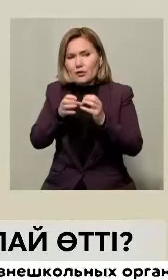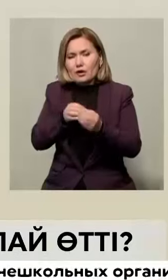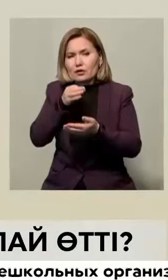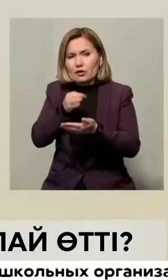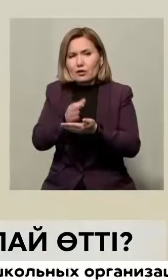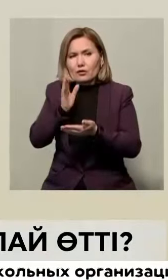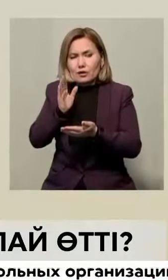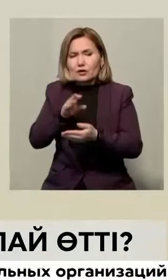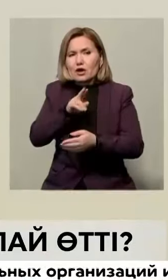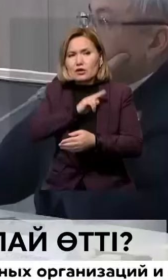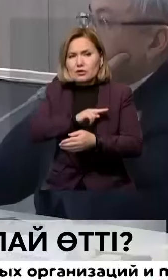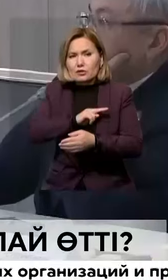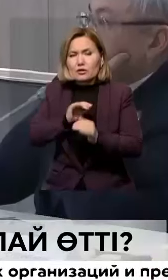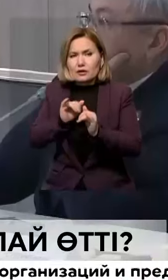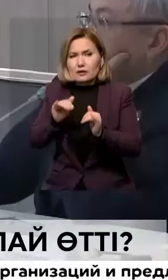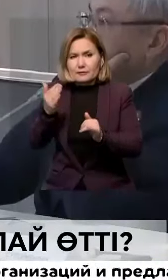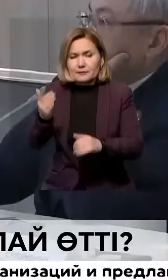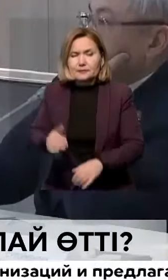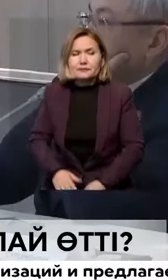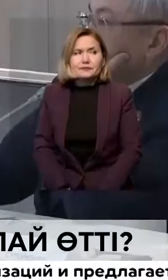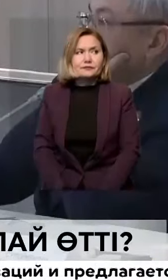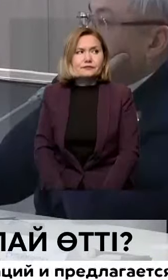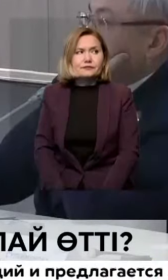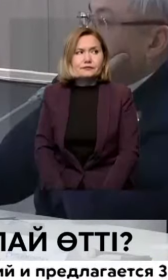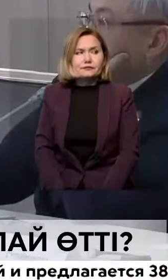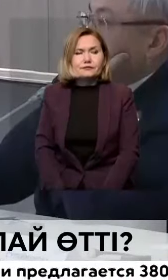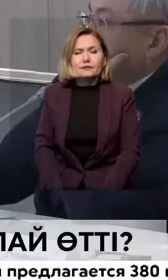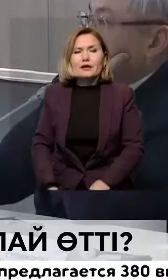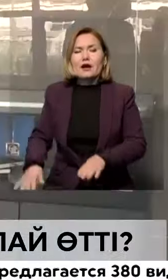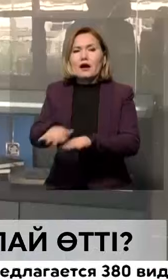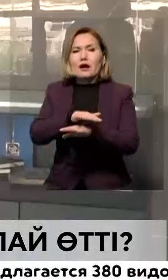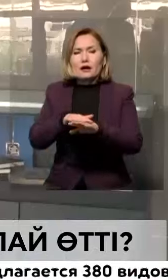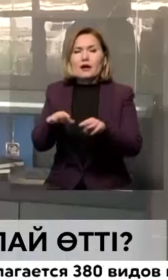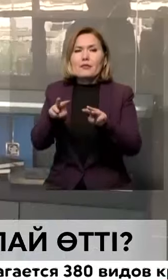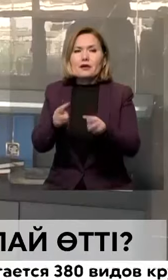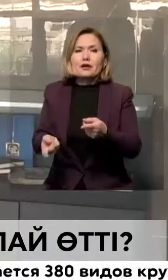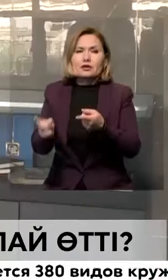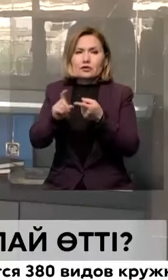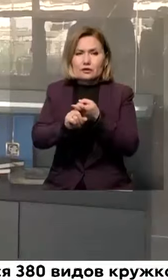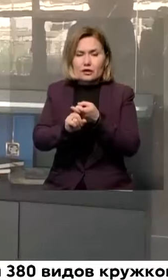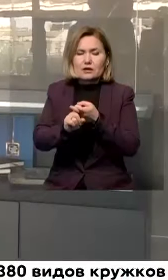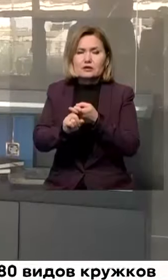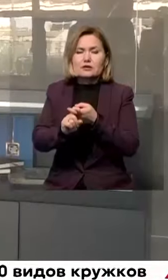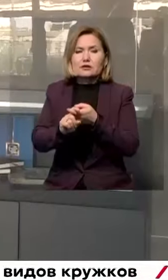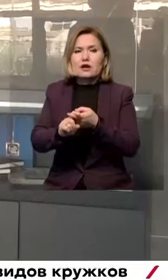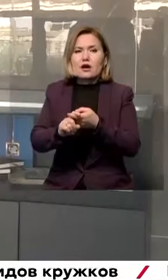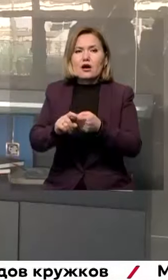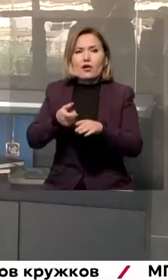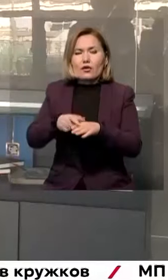текетіресті доғару керек дейді мәжіліс депутаты. Билік пен қоғамның арасында тұтастық жөнінде бір